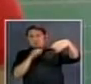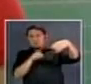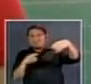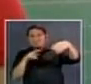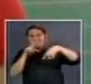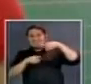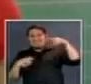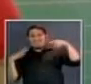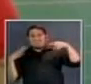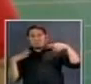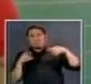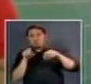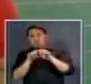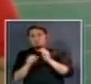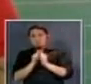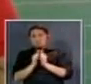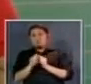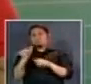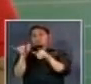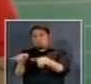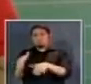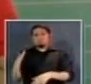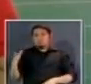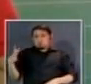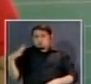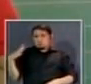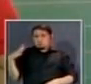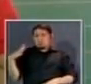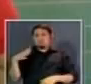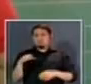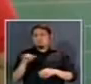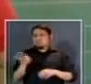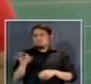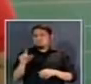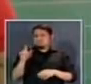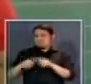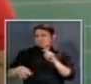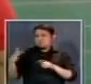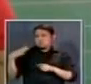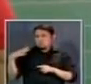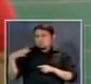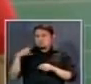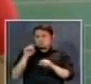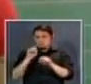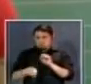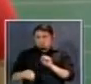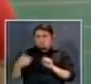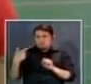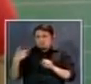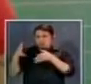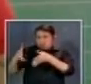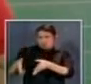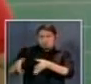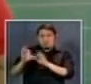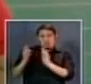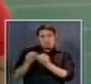isang balot. Ang talagang pinaghintay sila, dahil kung ayaw doon, kung hindi na raw nila kaya itong hintayin, dapat merong may iwan na kaanak